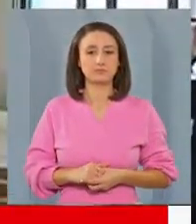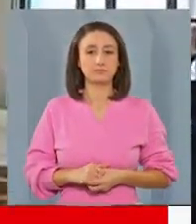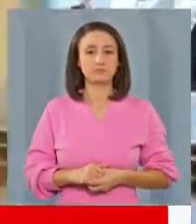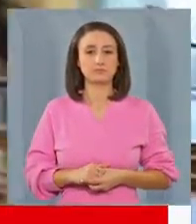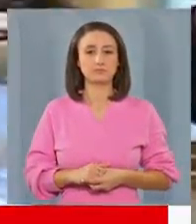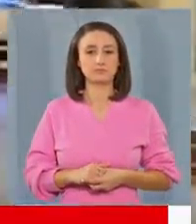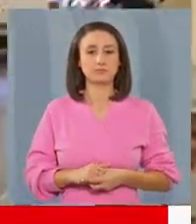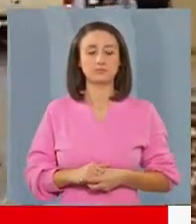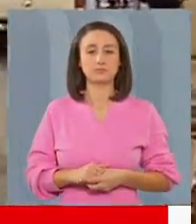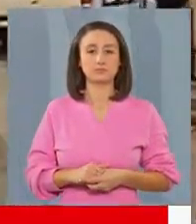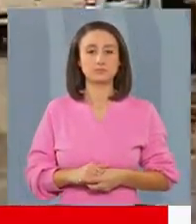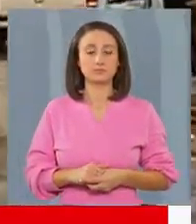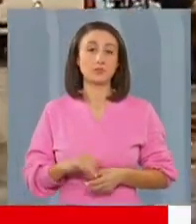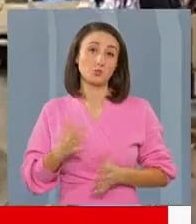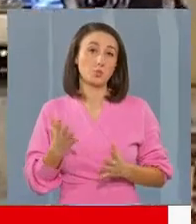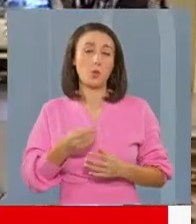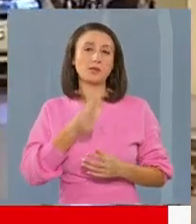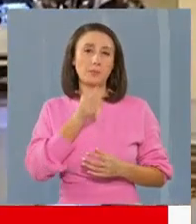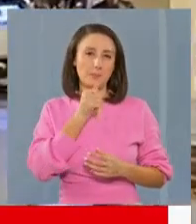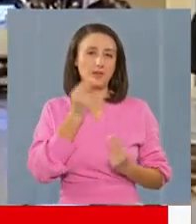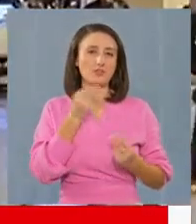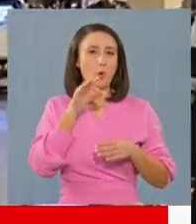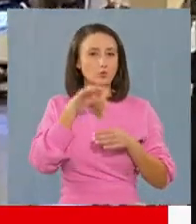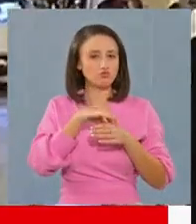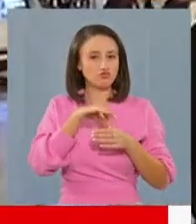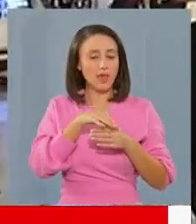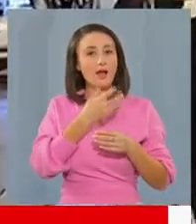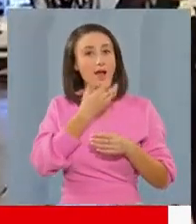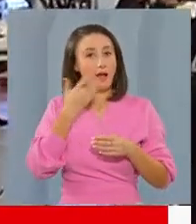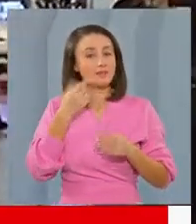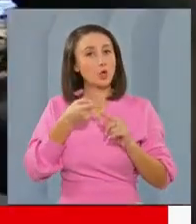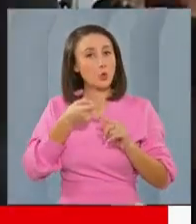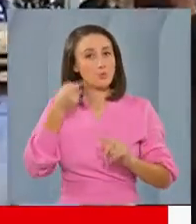și poate să bea un ceai călduț la lumina lumânării.